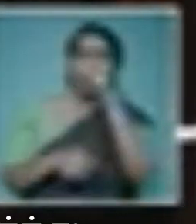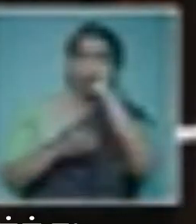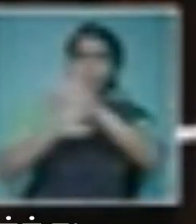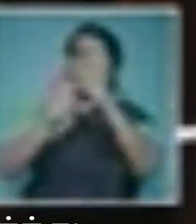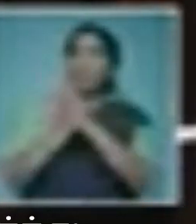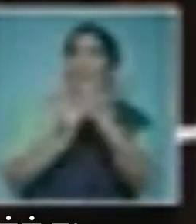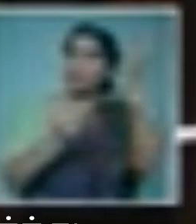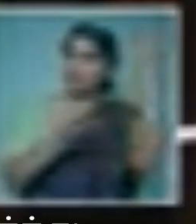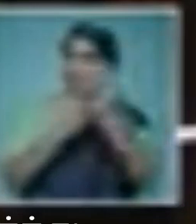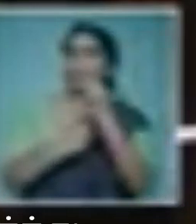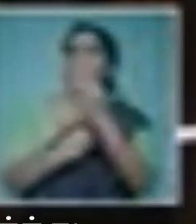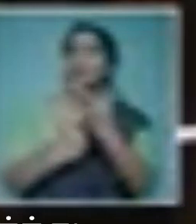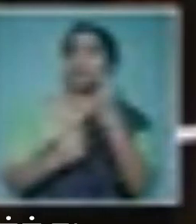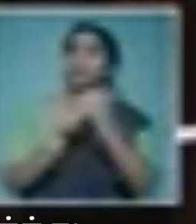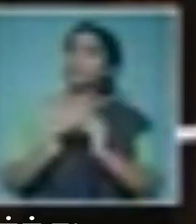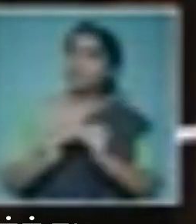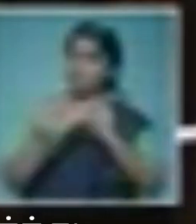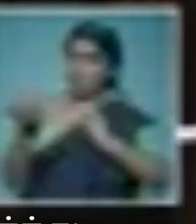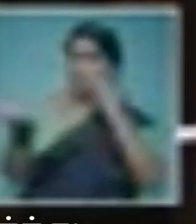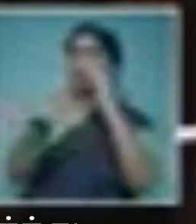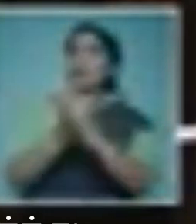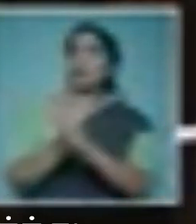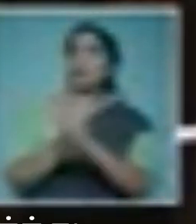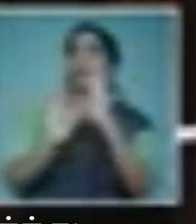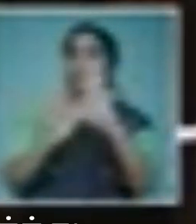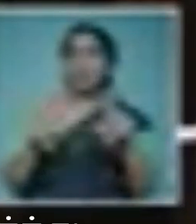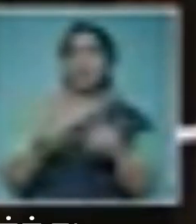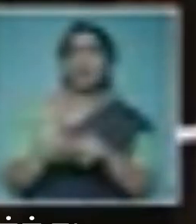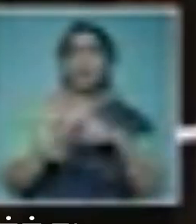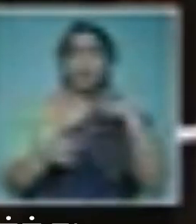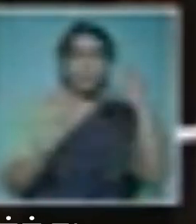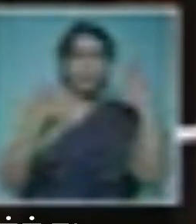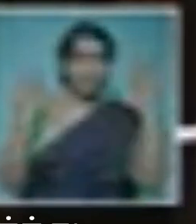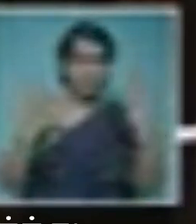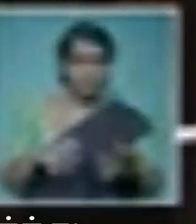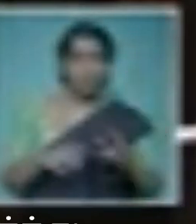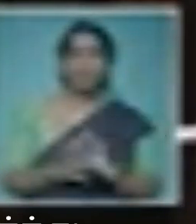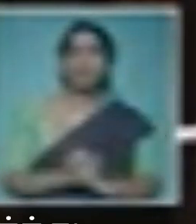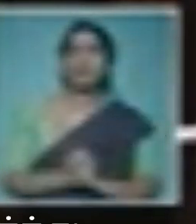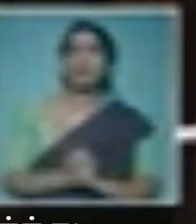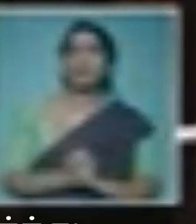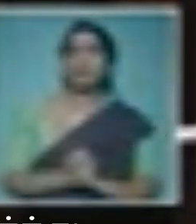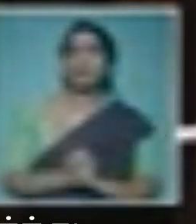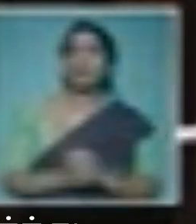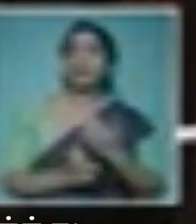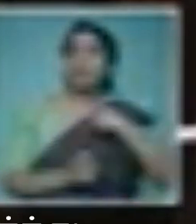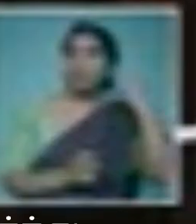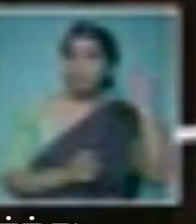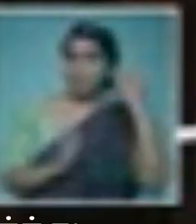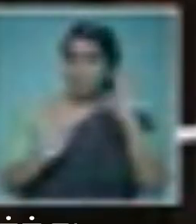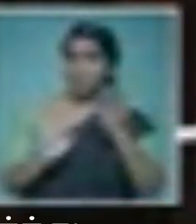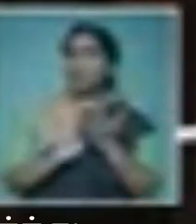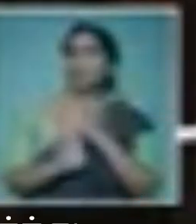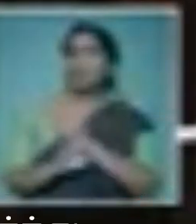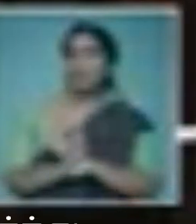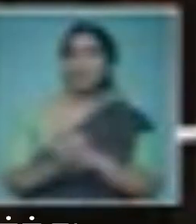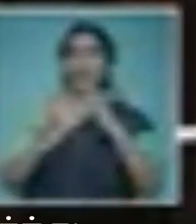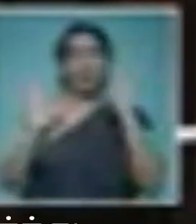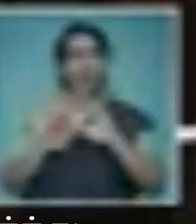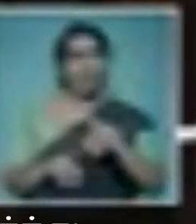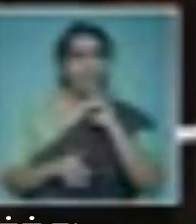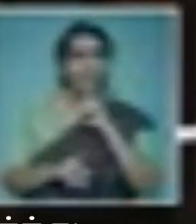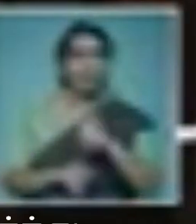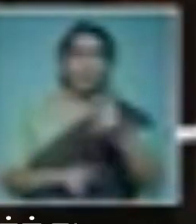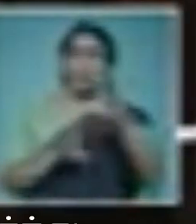සල්ලි ටික අල්ලලා දෙන්න. අපේ ආර්ථිකය ගොඩ ගන්න අපි උදව් කරන්නම්. ඒක නිසා මගේ කතාව අවසන් කරන්න මගේ කතාව අවසන් කරන්න කලින් අවසාන වශයෙන් කියන්න ඕනේ